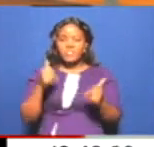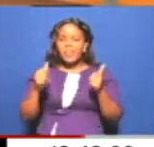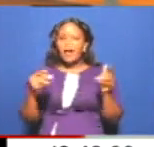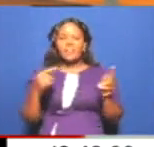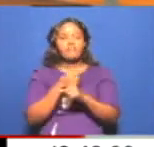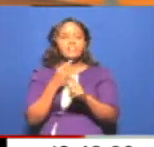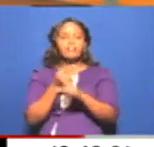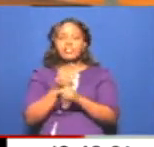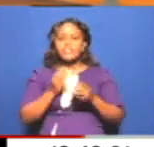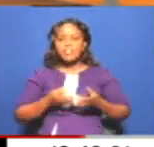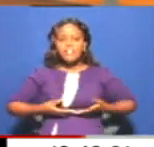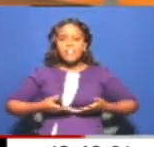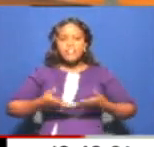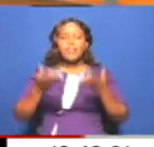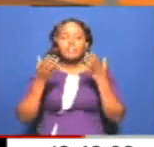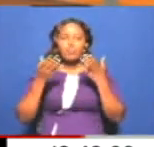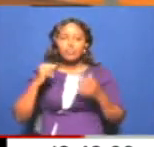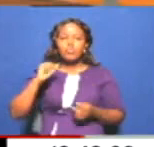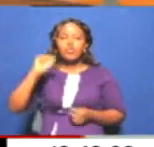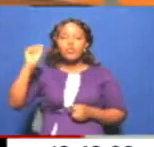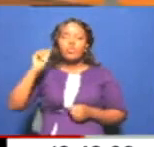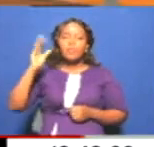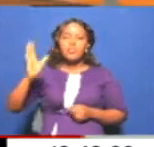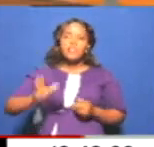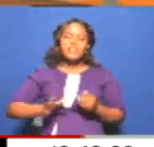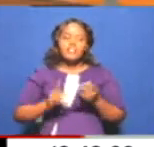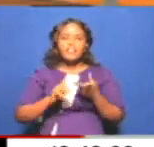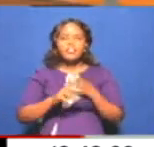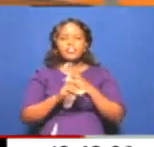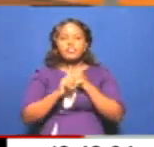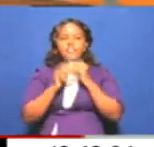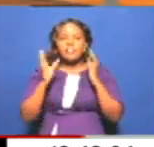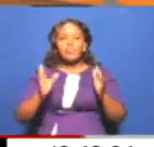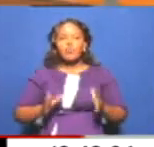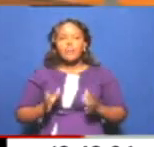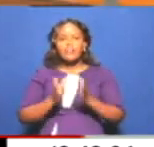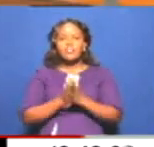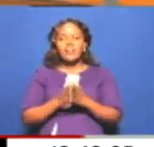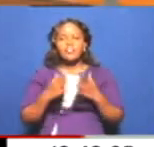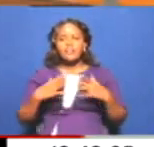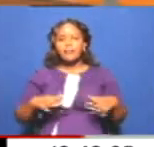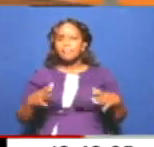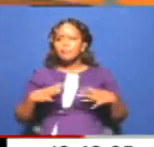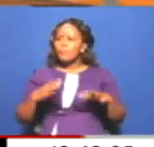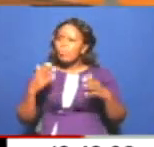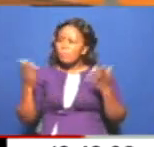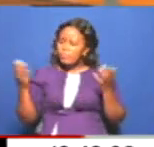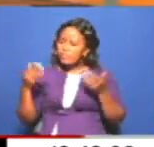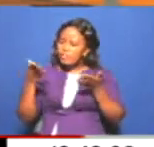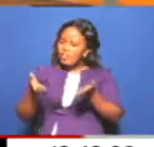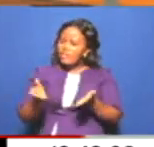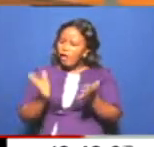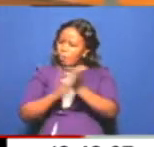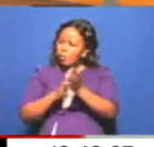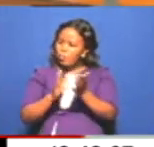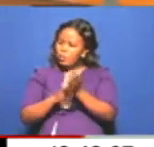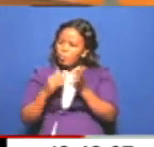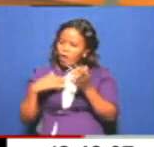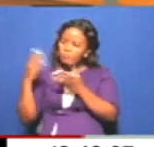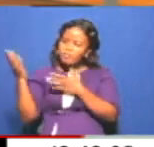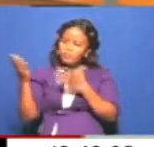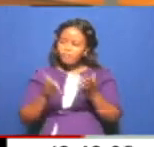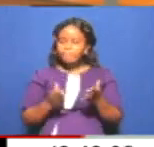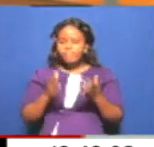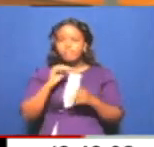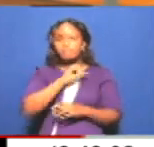hadi wananchi na washikadau mbalimbali. Kwa sasa mswada huu umefika kwenye bunge la seneti juma hili, umesoma kwa mara ya